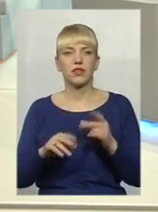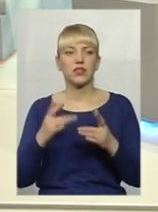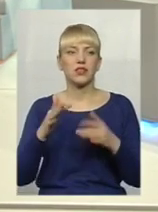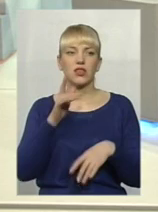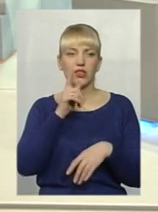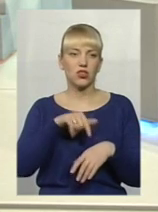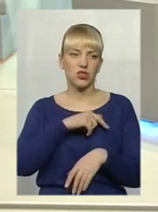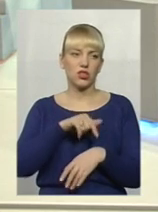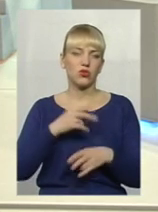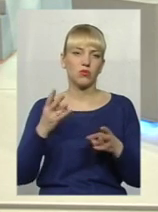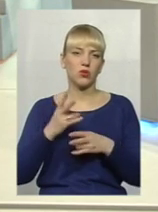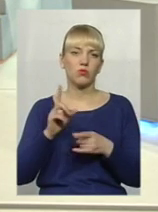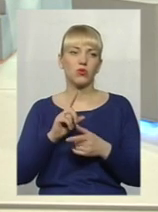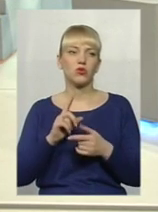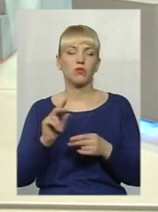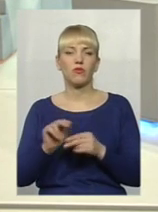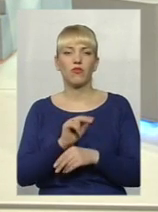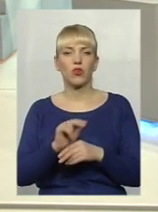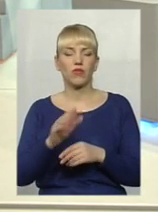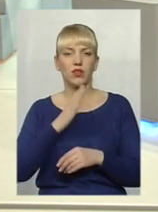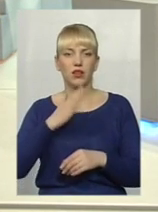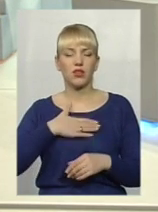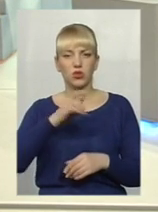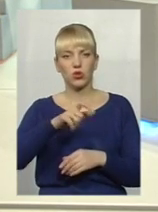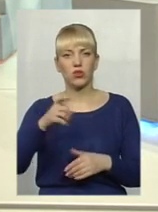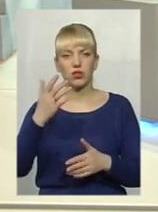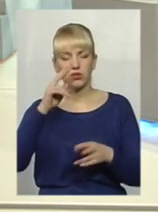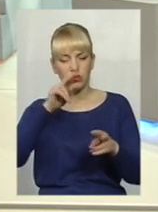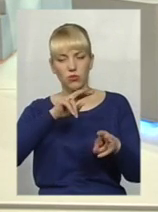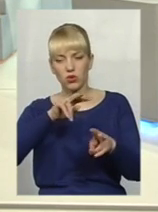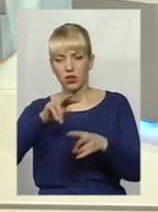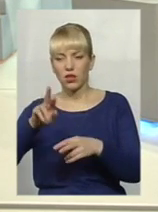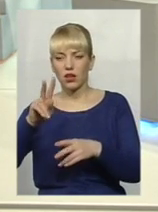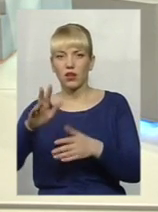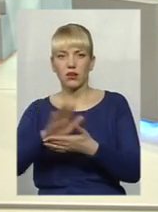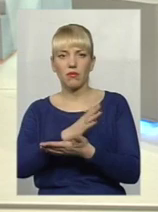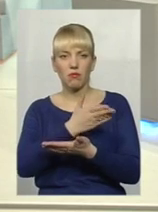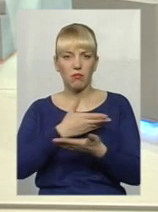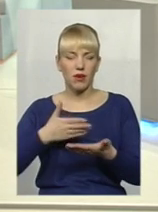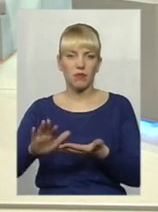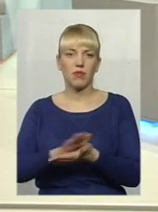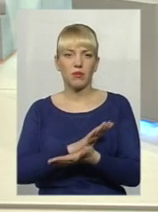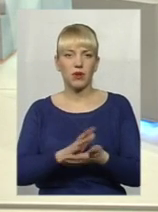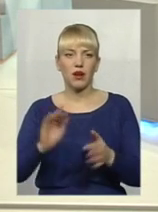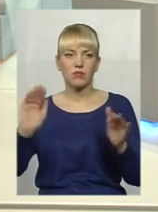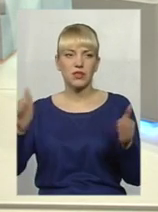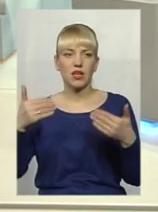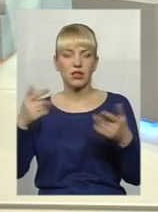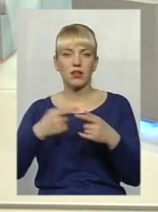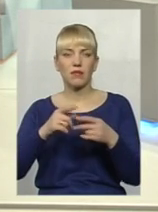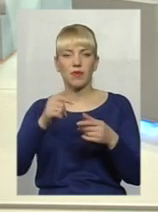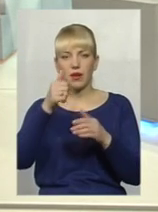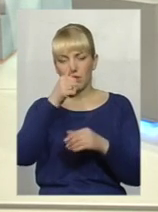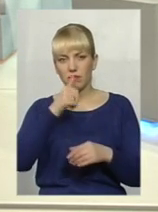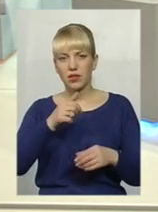потрібно, аби перевиховувати наших мешканців? Ну, якщо спостерігати, як ми прибираємо і закликаємо всі оці місячні благоустрої,